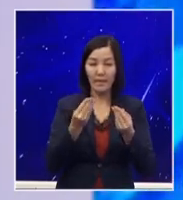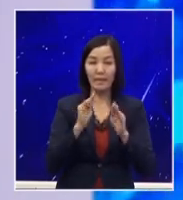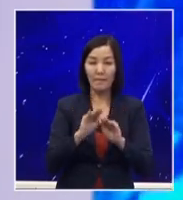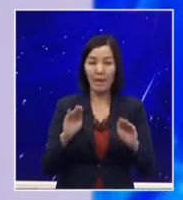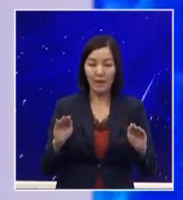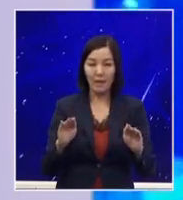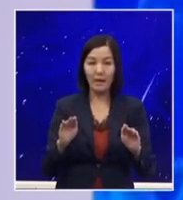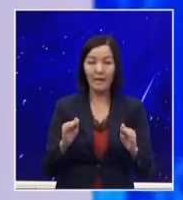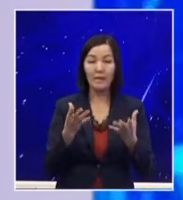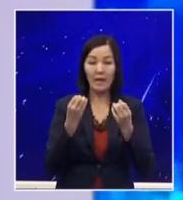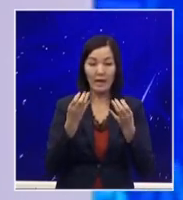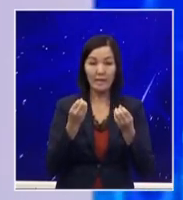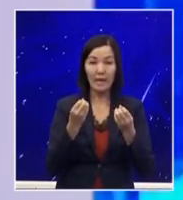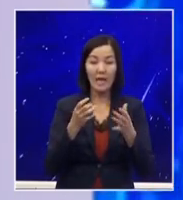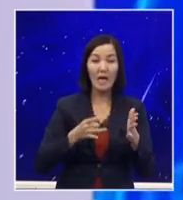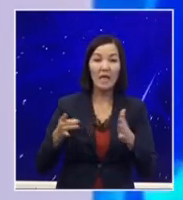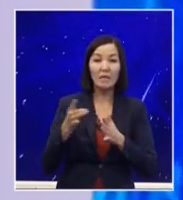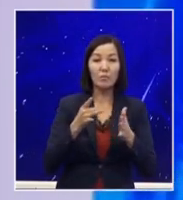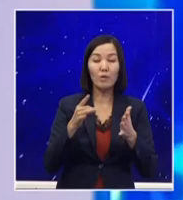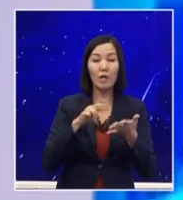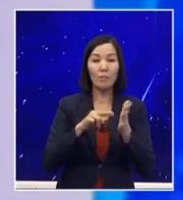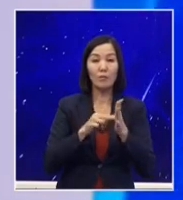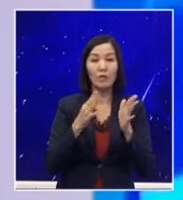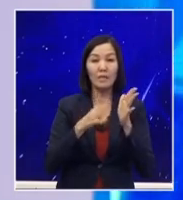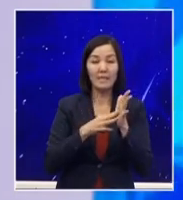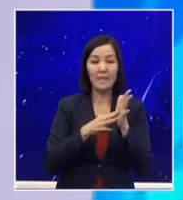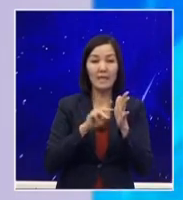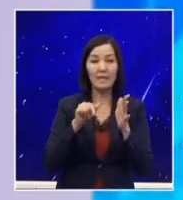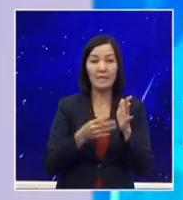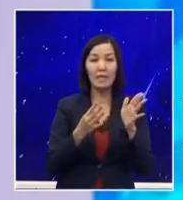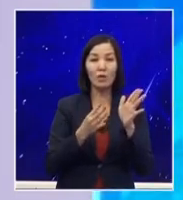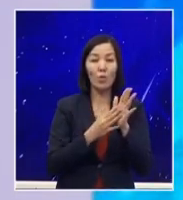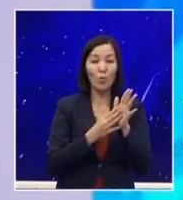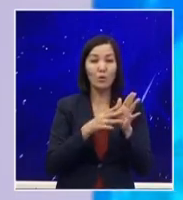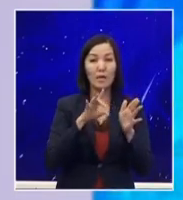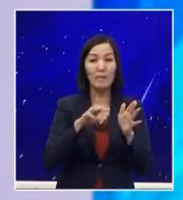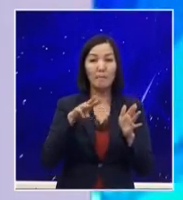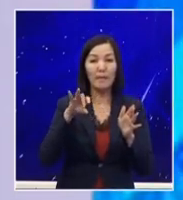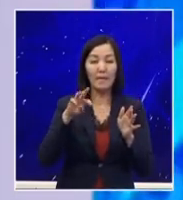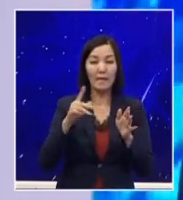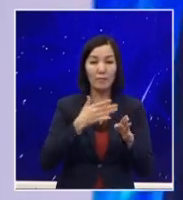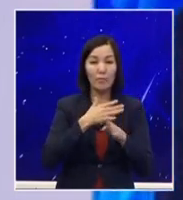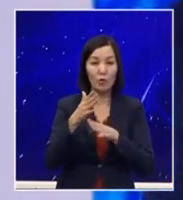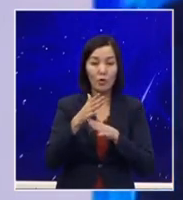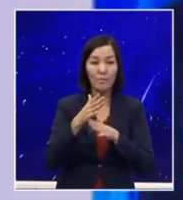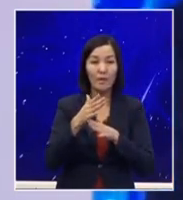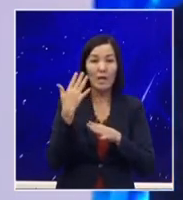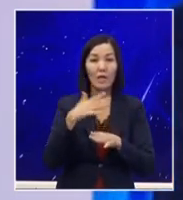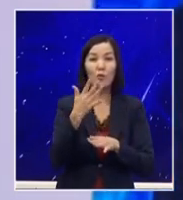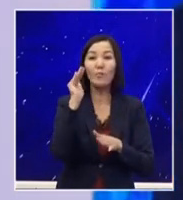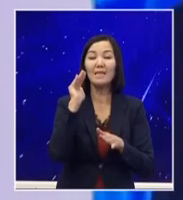бердік. Тағы республика бізге 9 миллиард теңге бөліп,